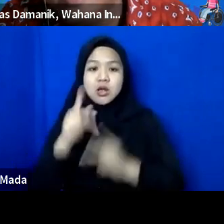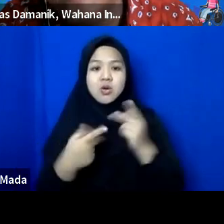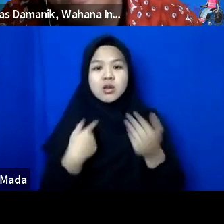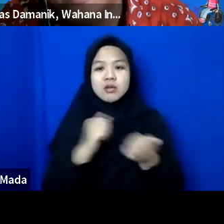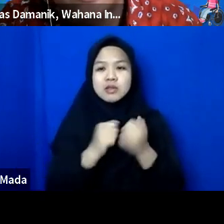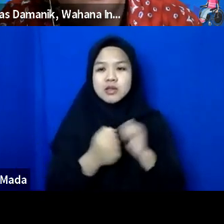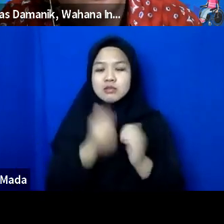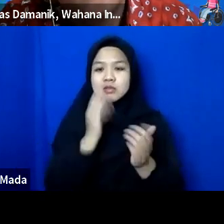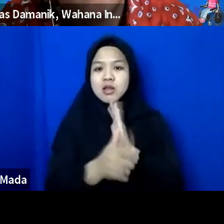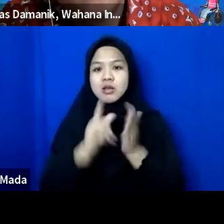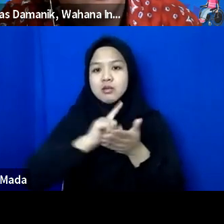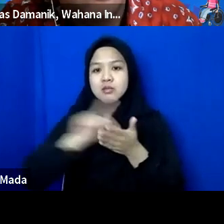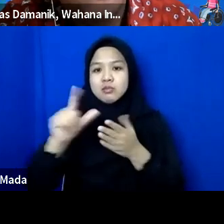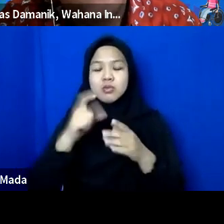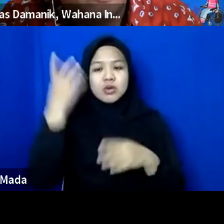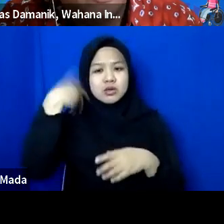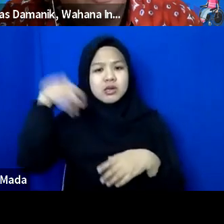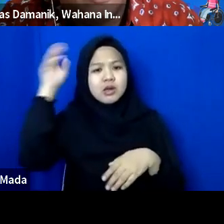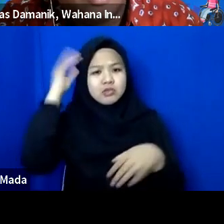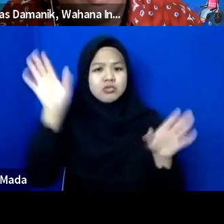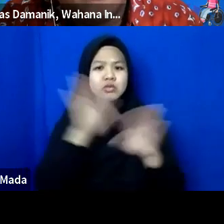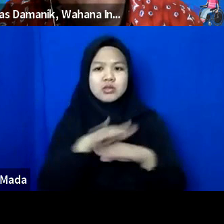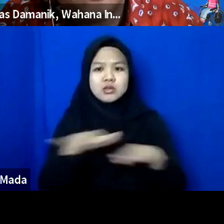masalah tinggal lapor dinas selesai ya